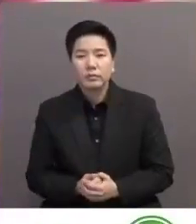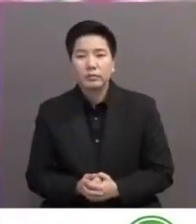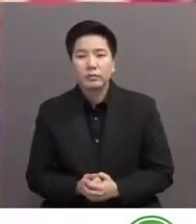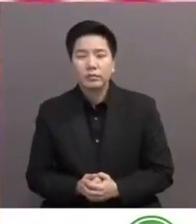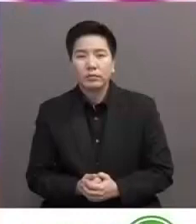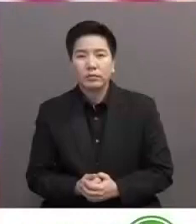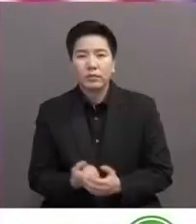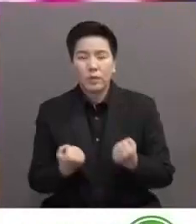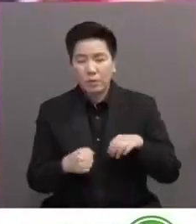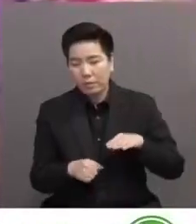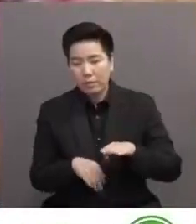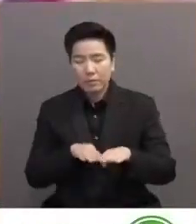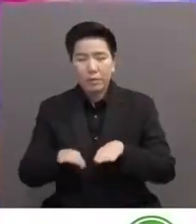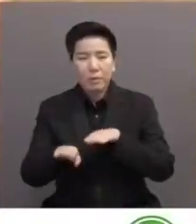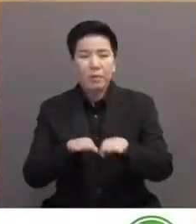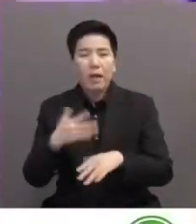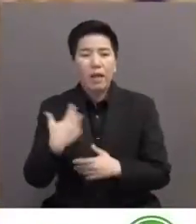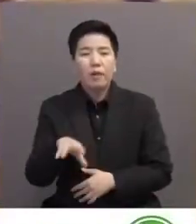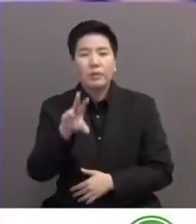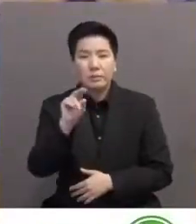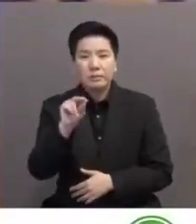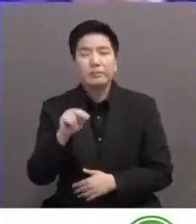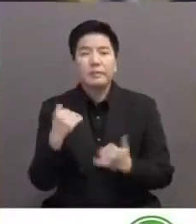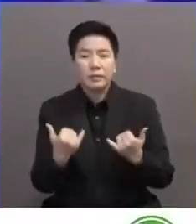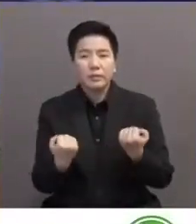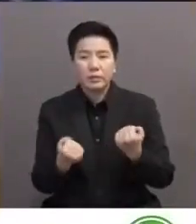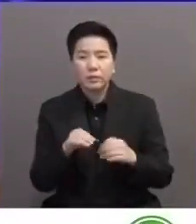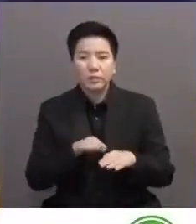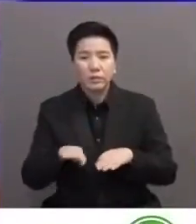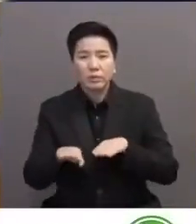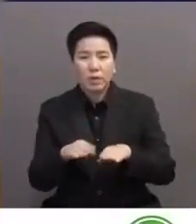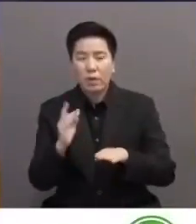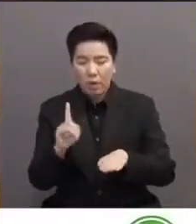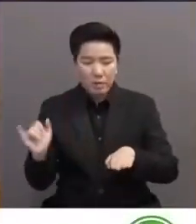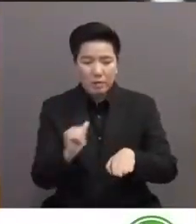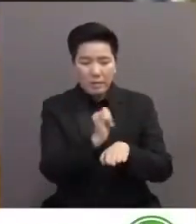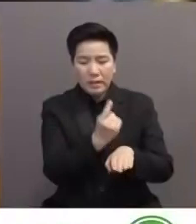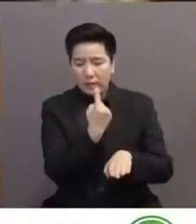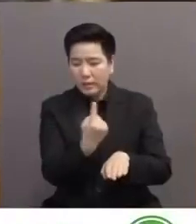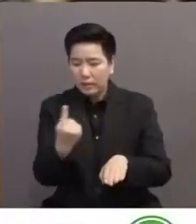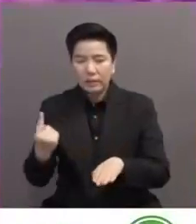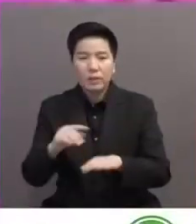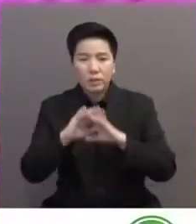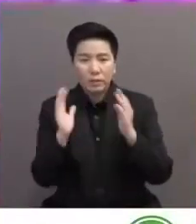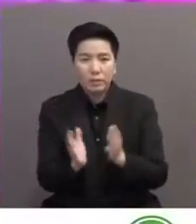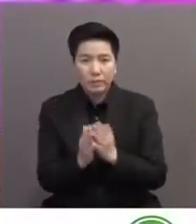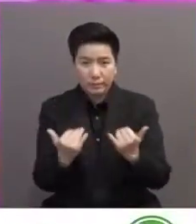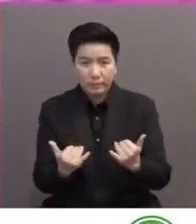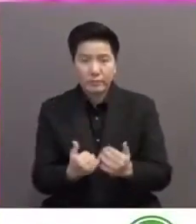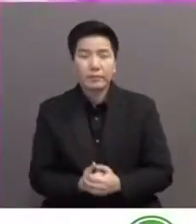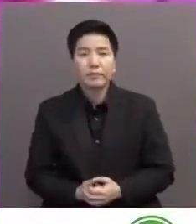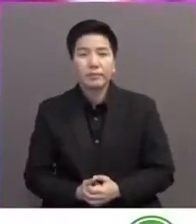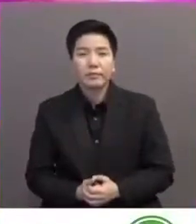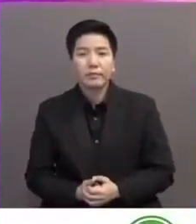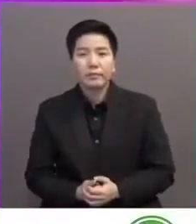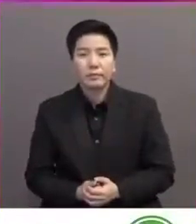เอา30คันไม่จบครับพี่น้อง30คันครับรับบริษัทคนละคันครับคนละคันโอเคเก็บ3 นี่แหละค่ะ